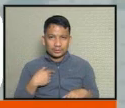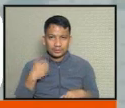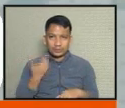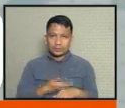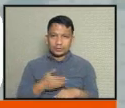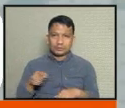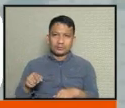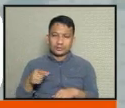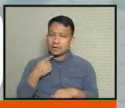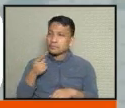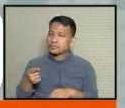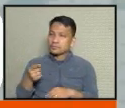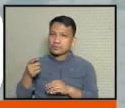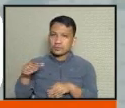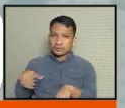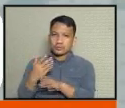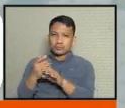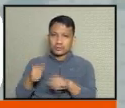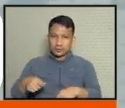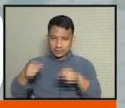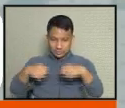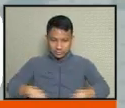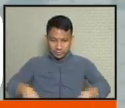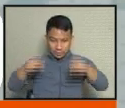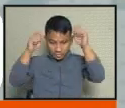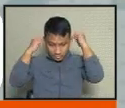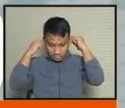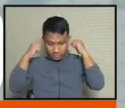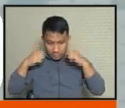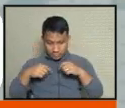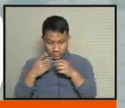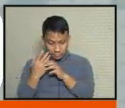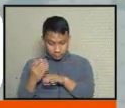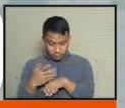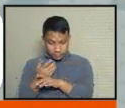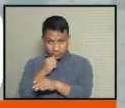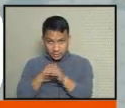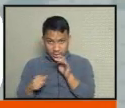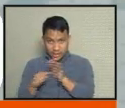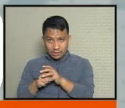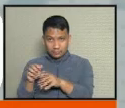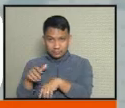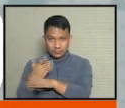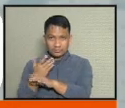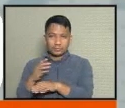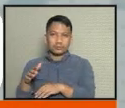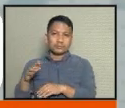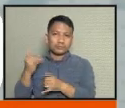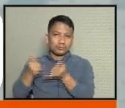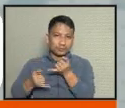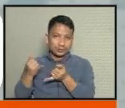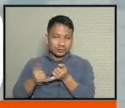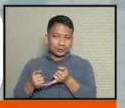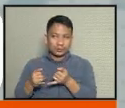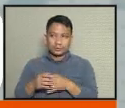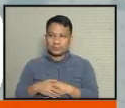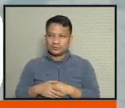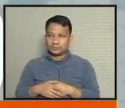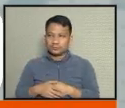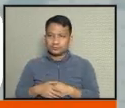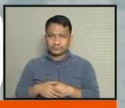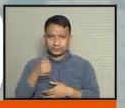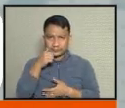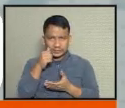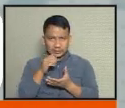kaming kausap ni mama kahit sa kumot. Eh makiusyoso yung bunso ko eh. Nakausap niya na po si